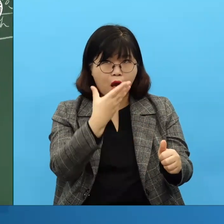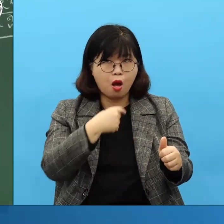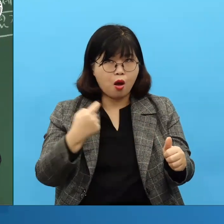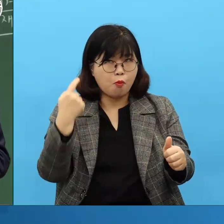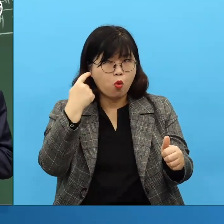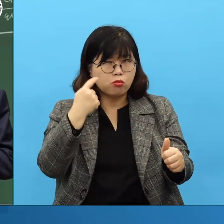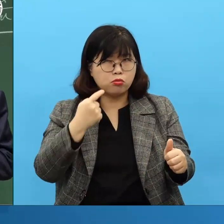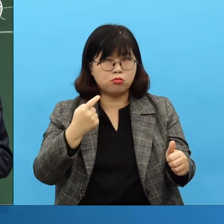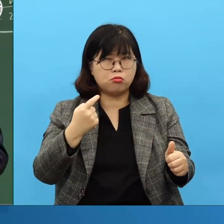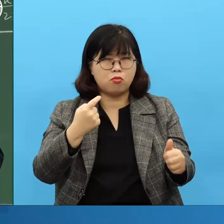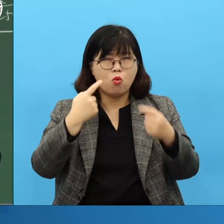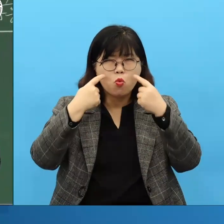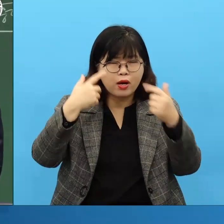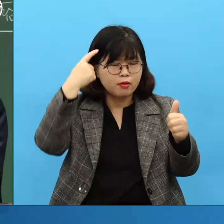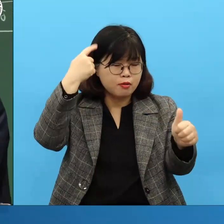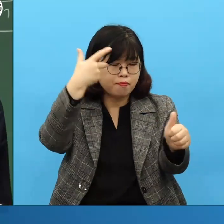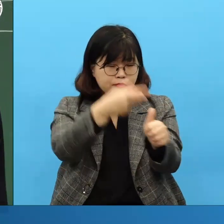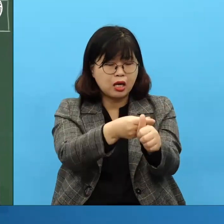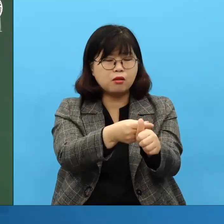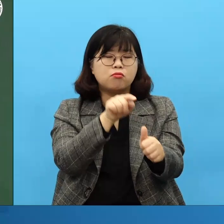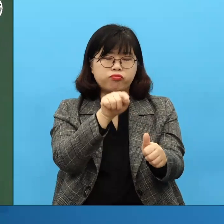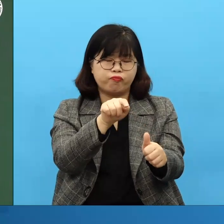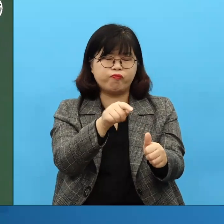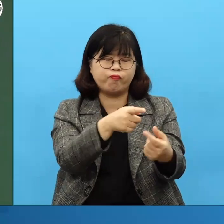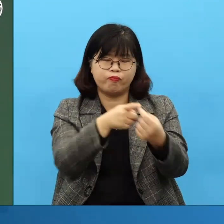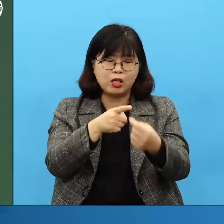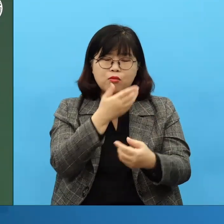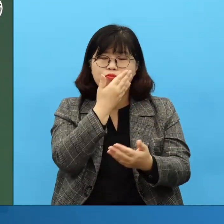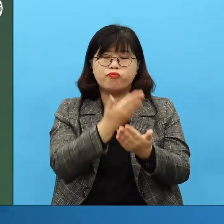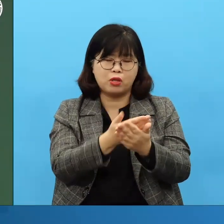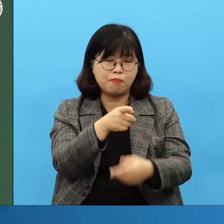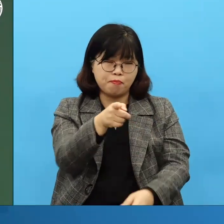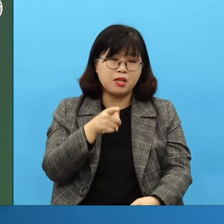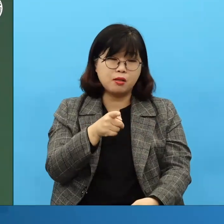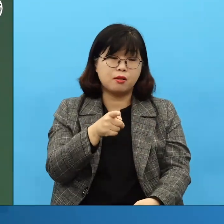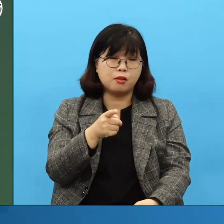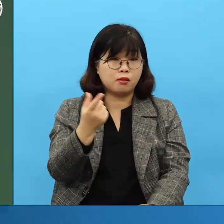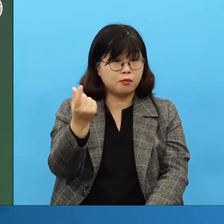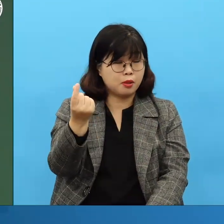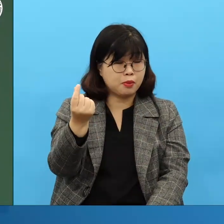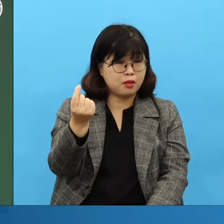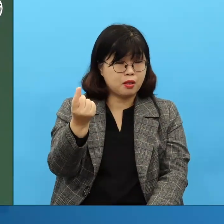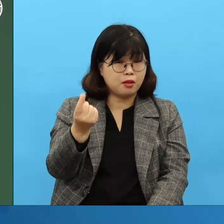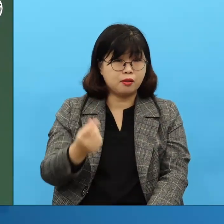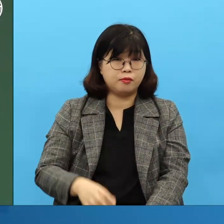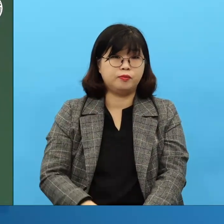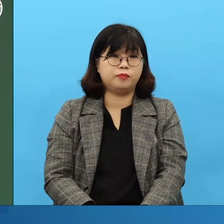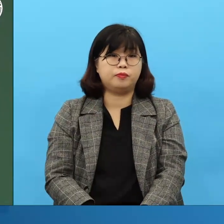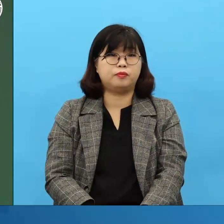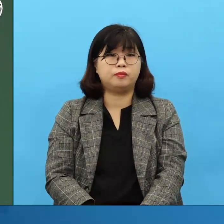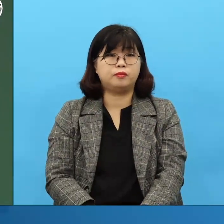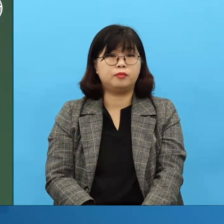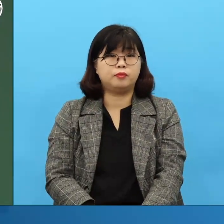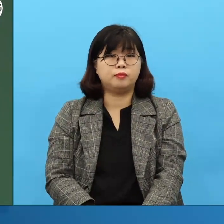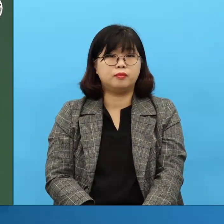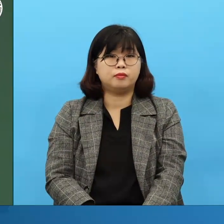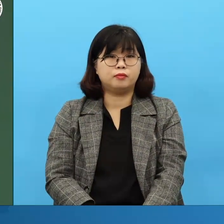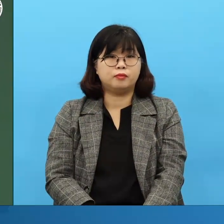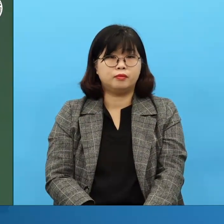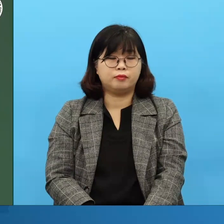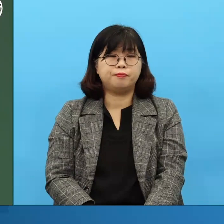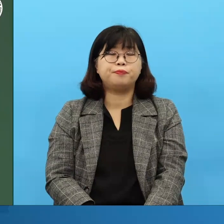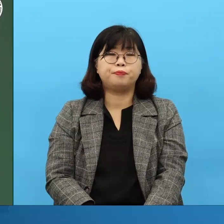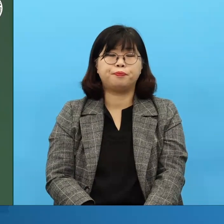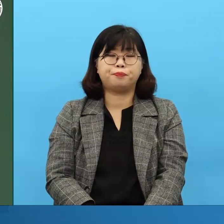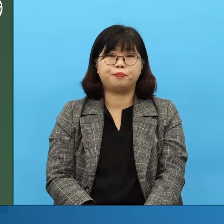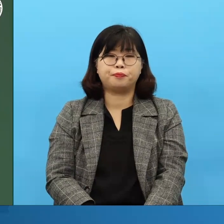but the church must first and foremost imprint this fact inside of us as well as our posture so we can take the 7 grand journeys. 그리고 그 중에 첫 번째가 이거 아닙니까?